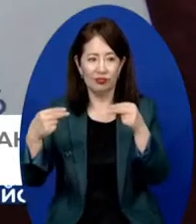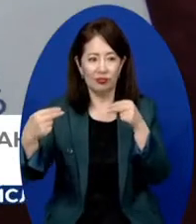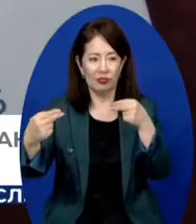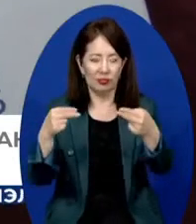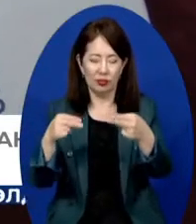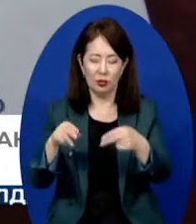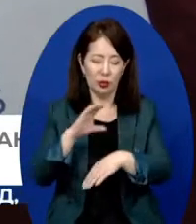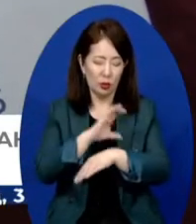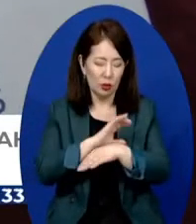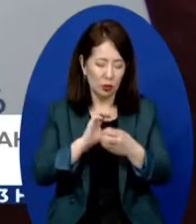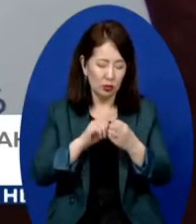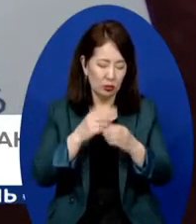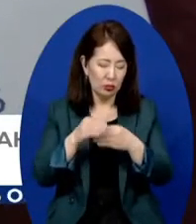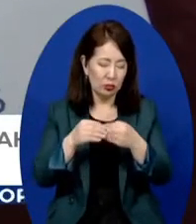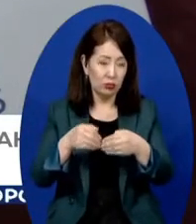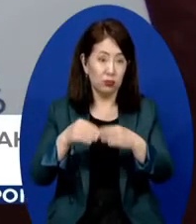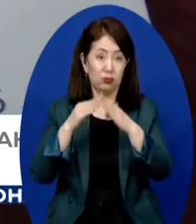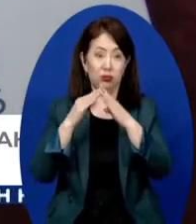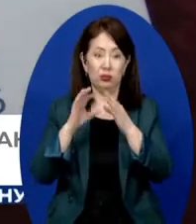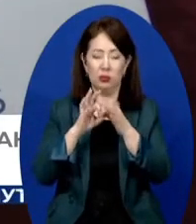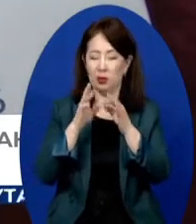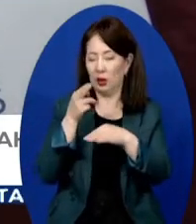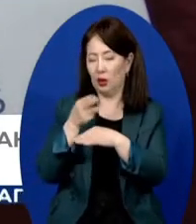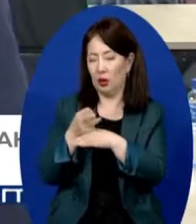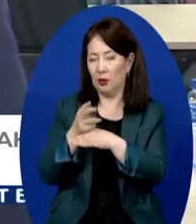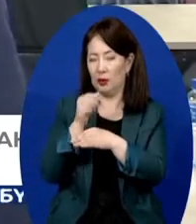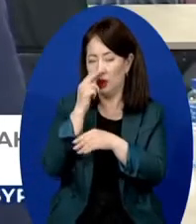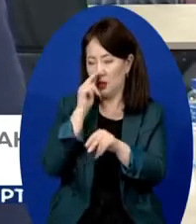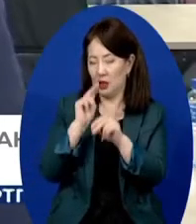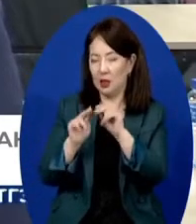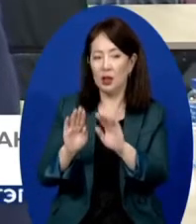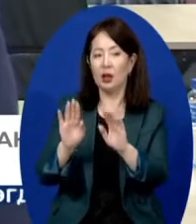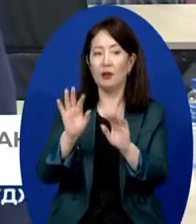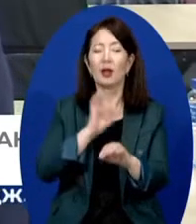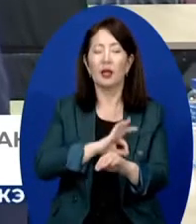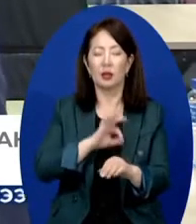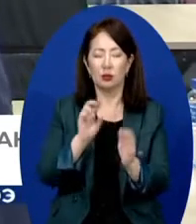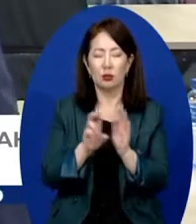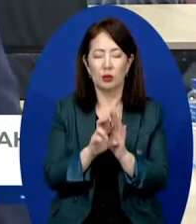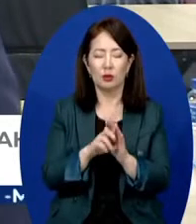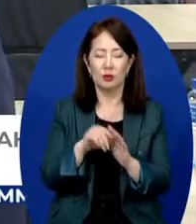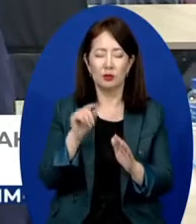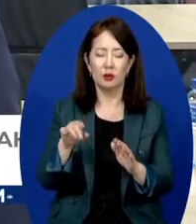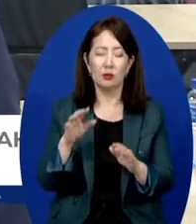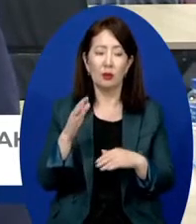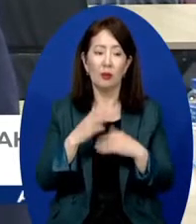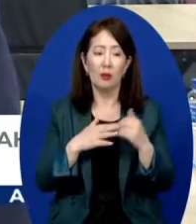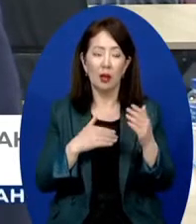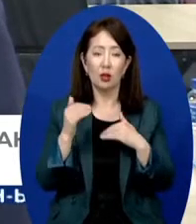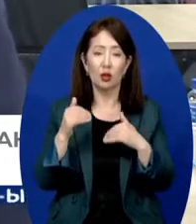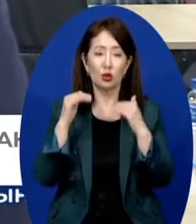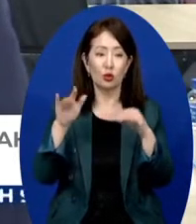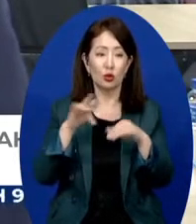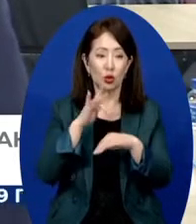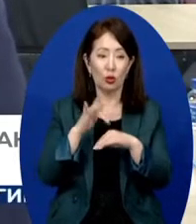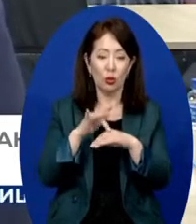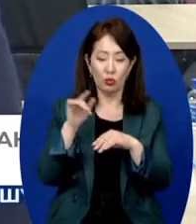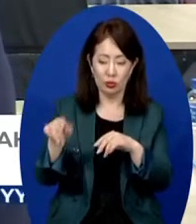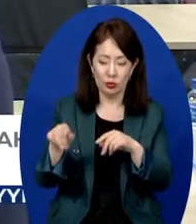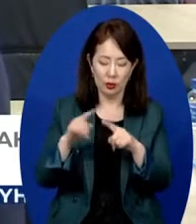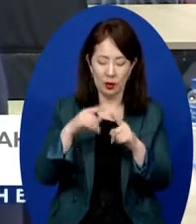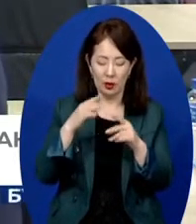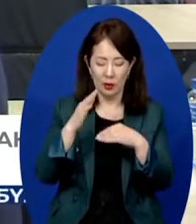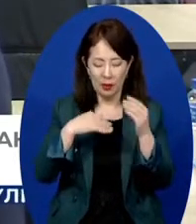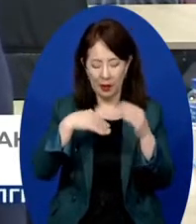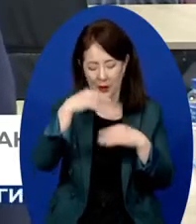зоогоод өгч нь тэр сургууль баригдаад ашигланд орох хүртэл тэр камер бол одоо хяналтын зорилт дээр ашиглах боломжтой. За тэрийг бол одоо барилга хөгжлийн төв болон